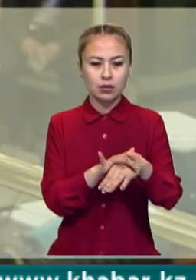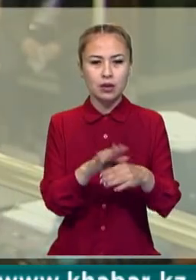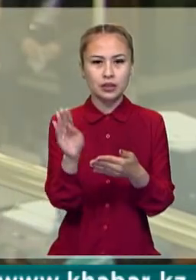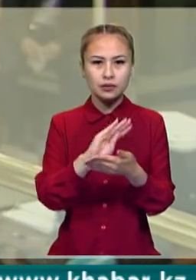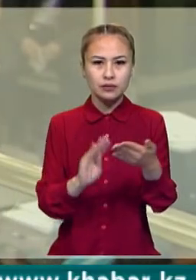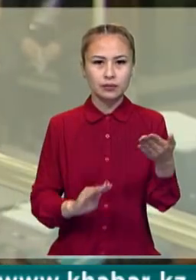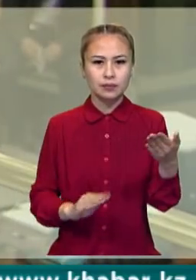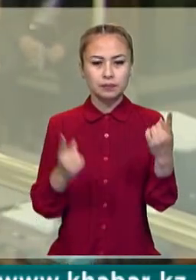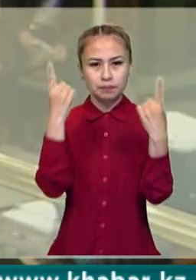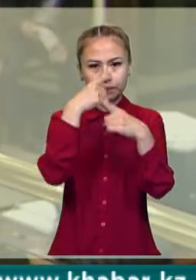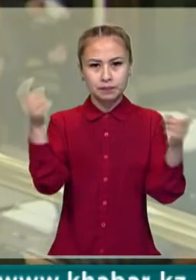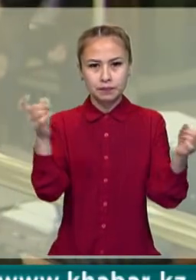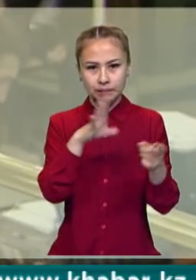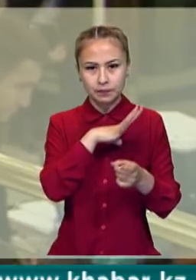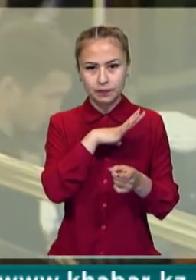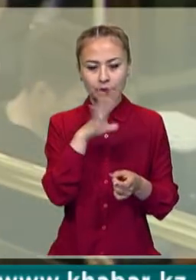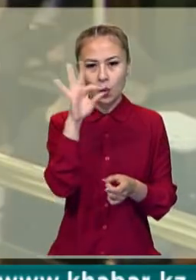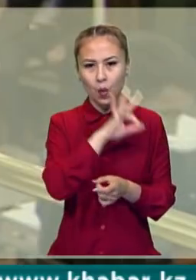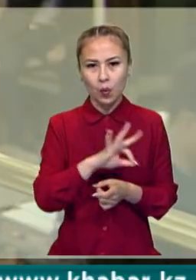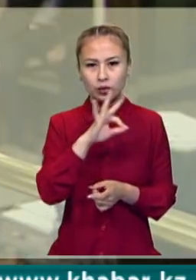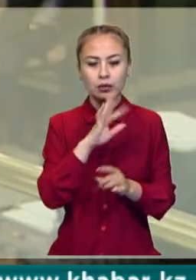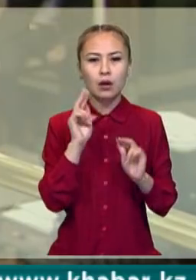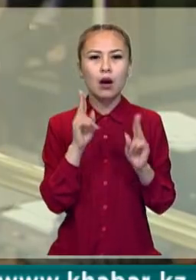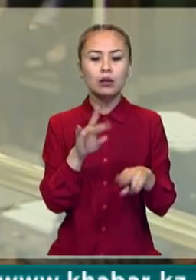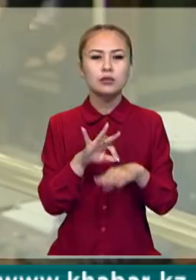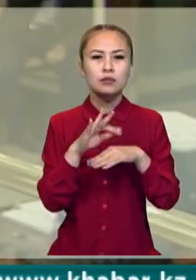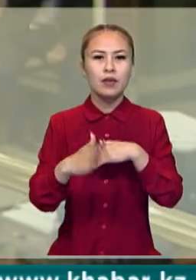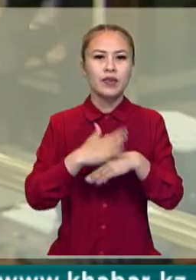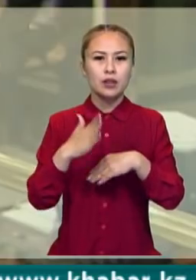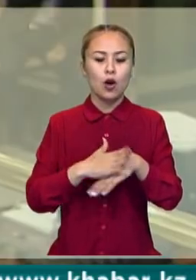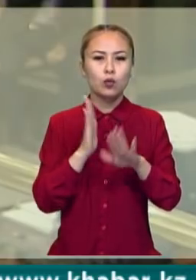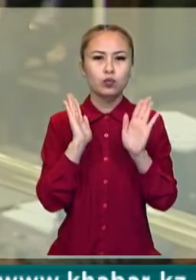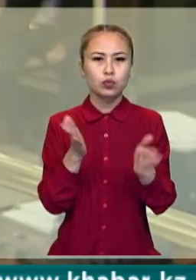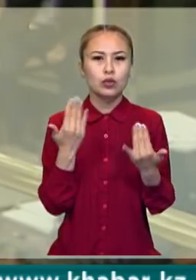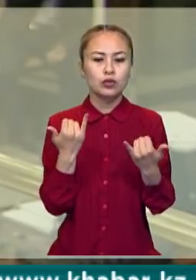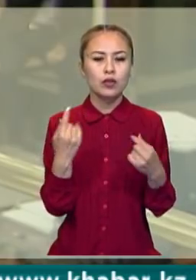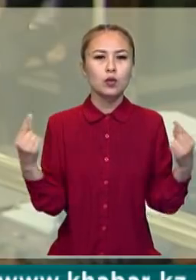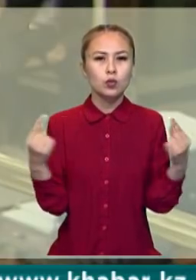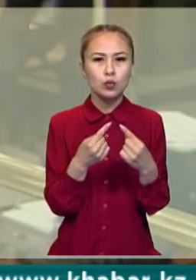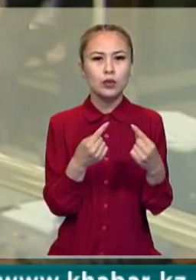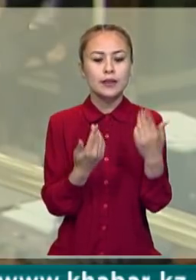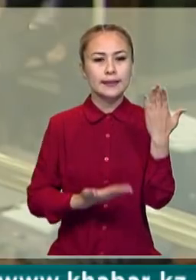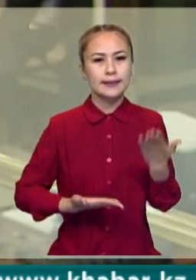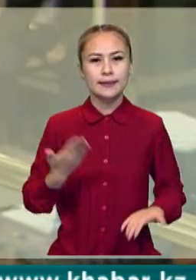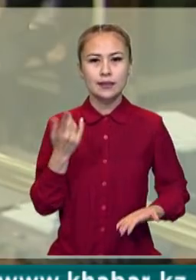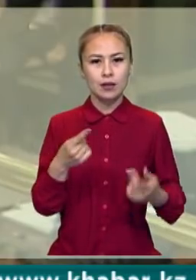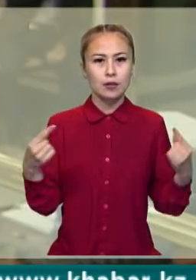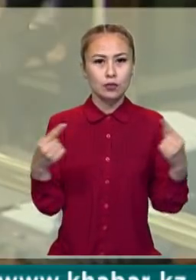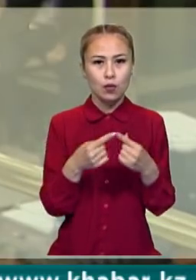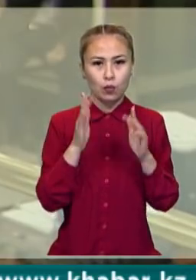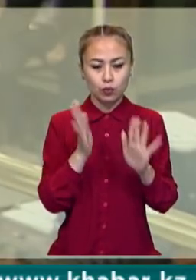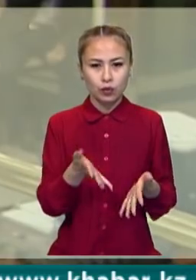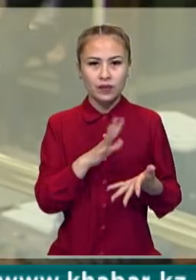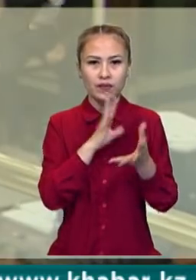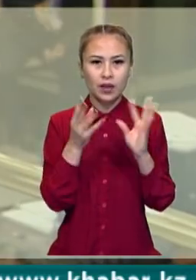жазба тараған болатын. Бұндай жағдайда қандай жаза қолданылады? Болат Дембаевтың айтуынша, егерде бұндай дерек тіркелсе,